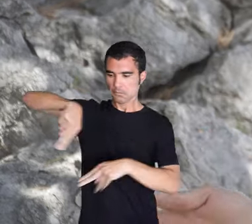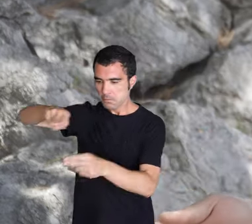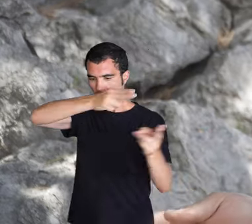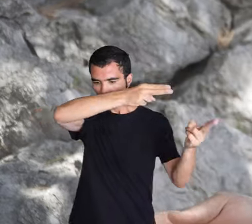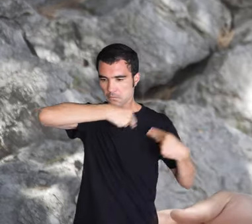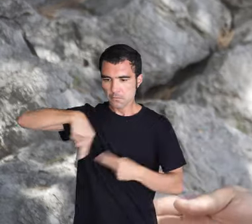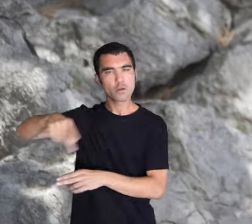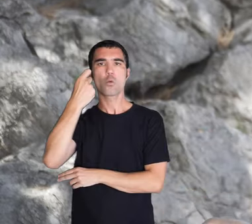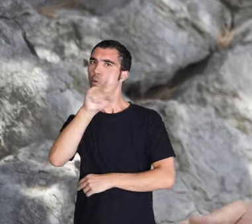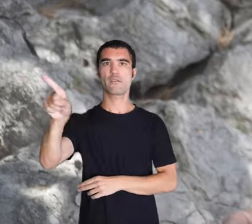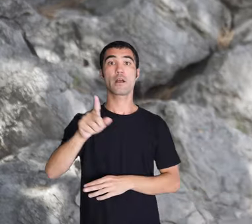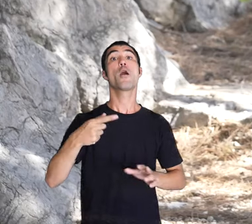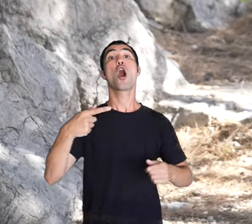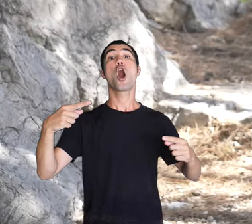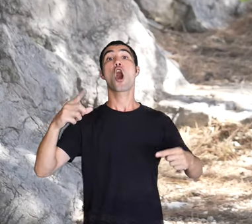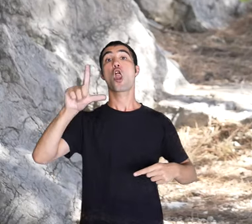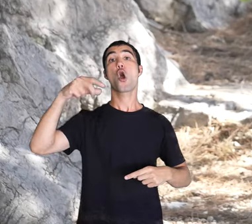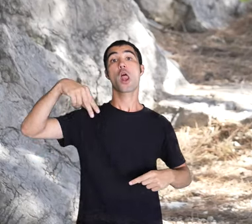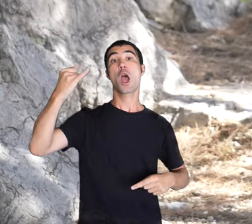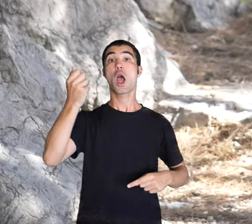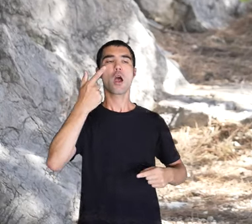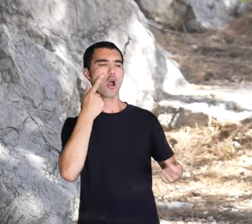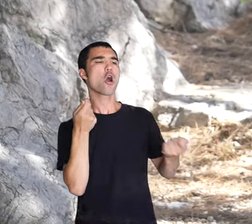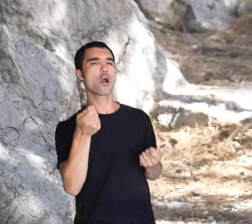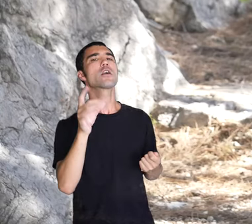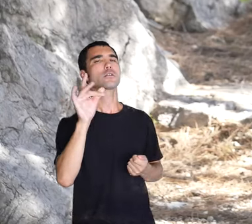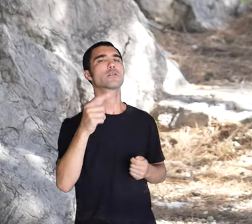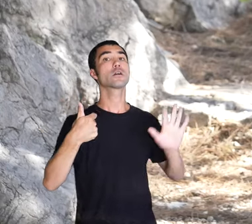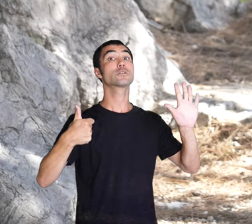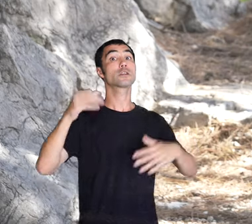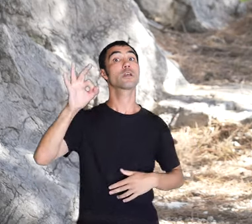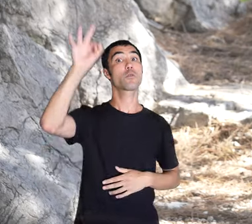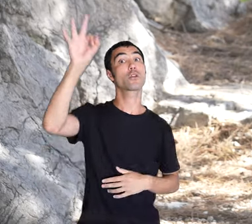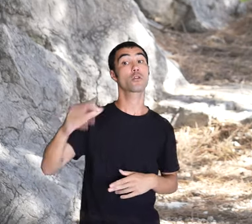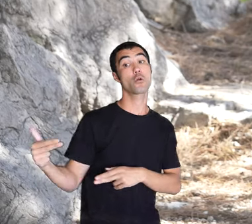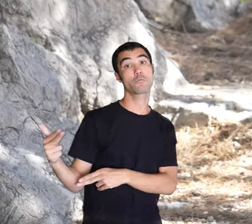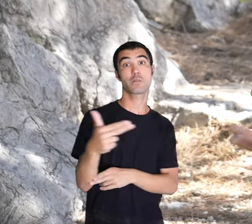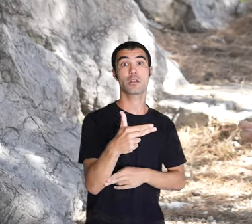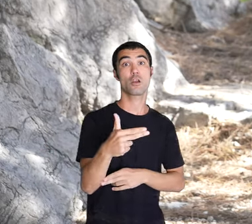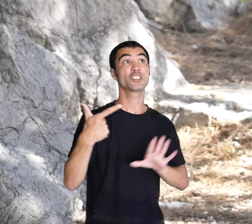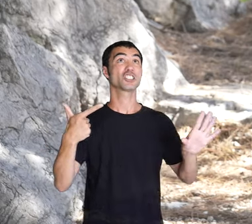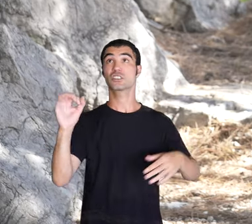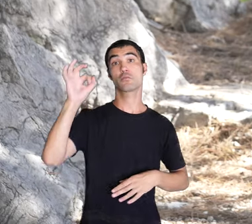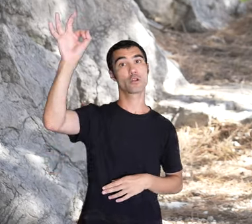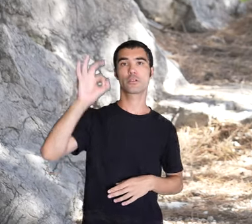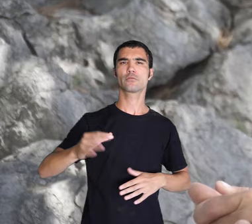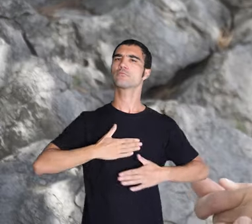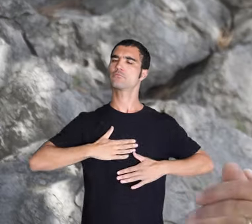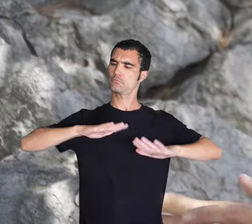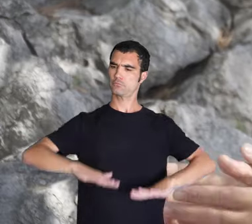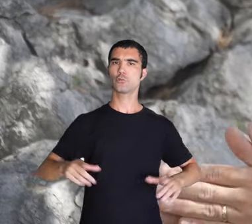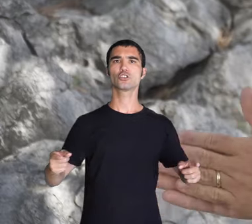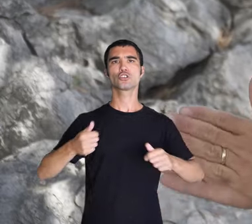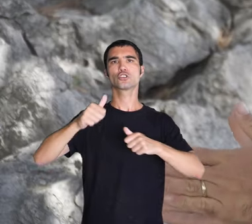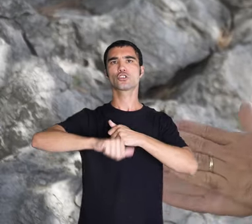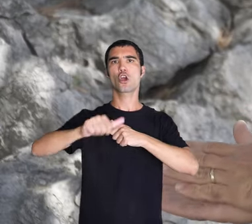controlat per la llotja, hi ha dies que Ventura 60% del peix, 60-70, queda aquí. O sigui,